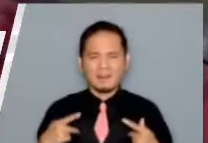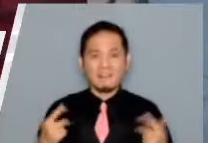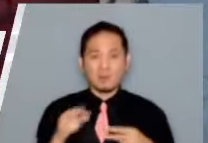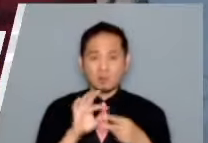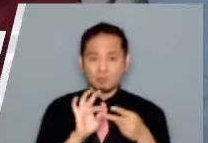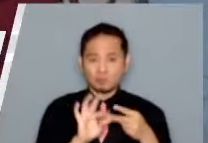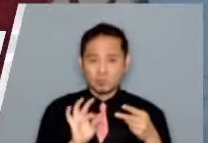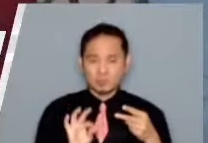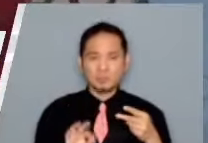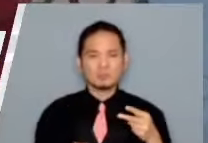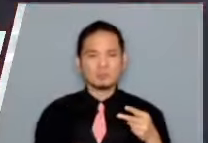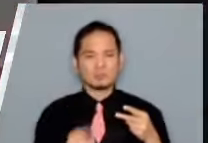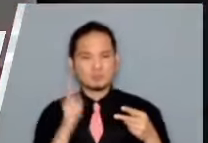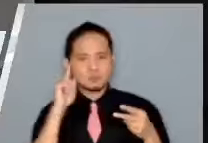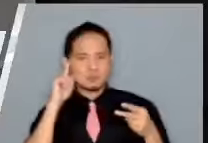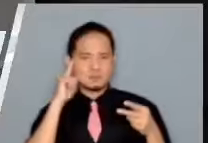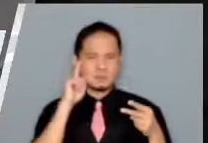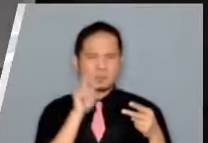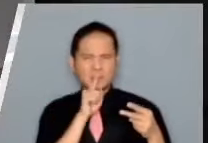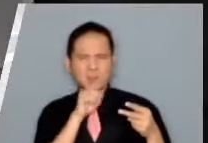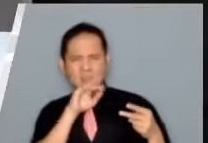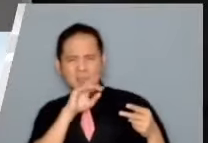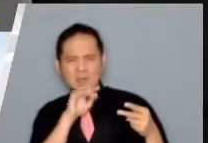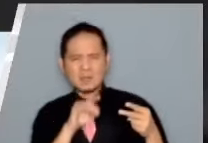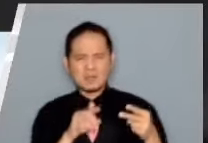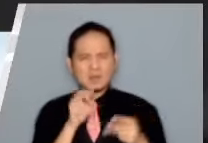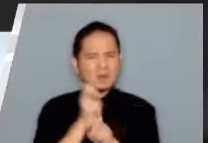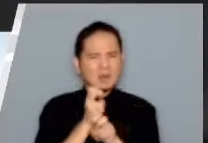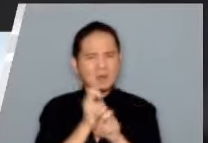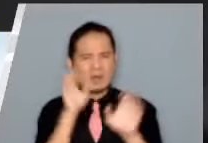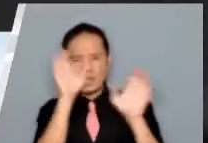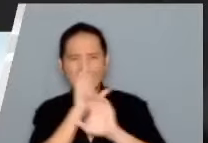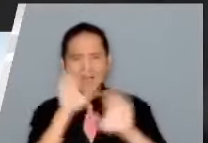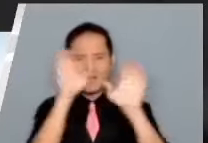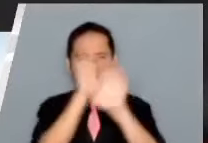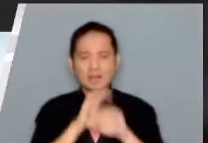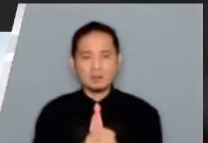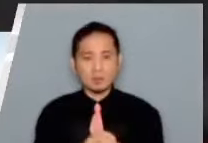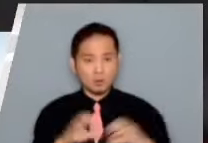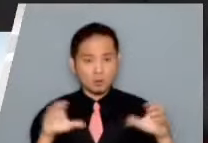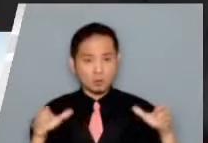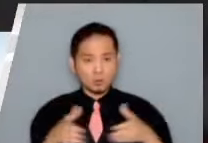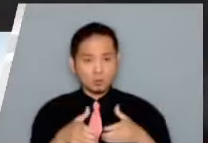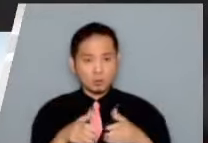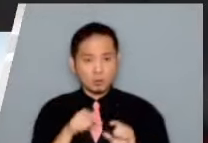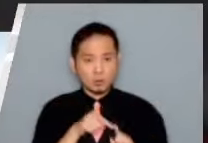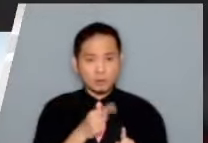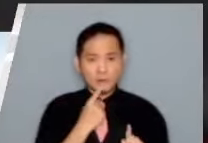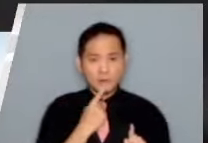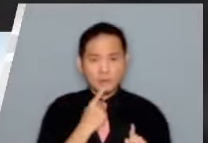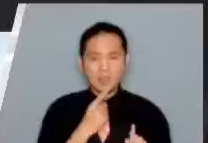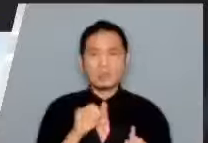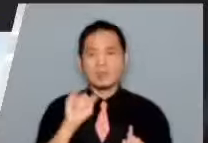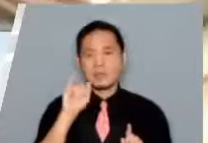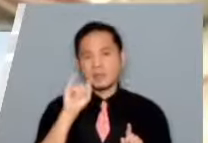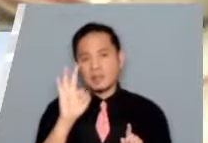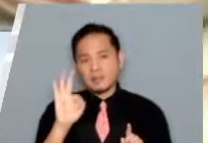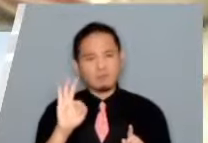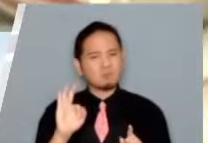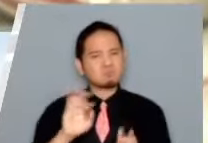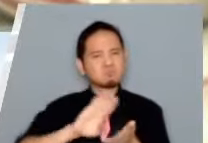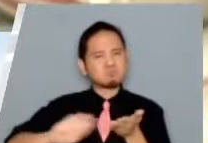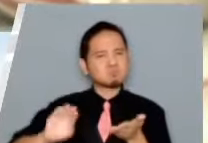hinahanap kahit Hanggang ngayon naghahanap sabi ng grupong bantay bigas kung hindi ibabasura suspindihin muna ang probisyon sa batas na